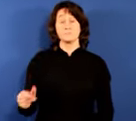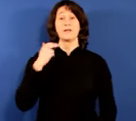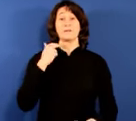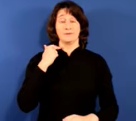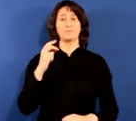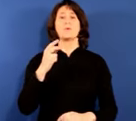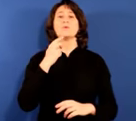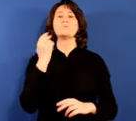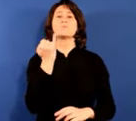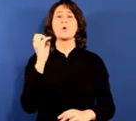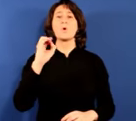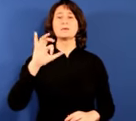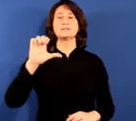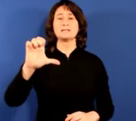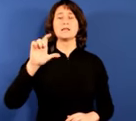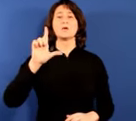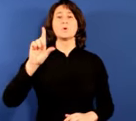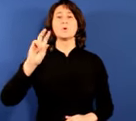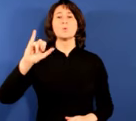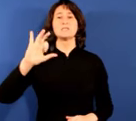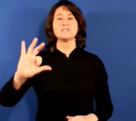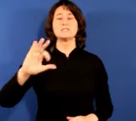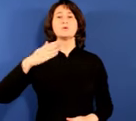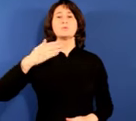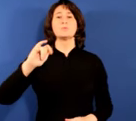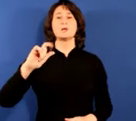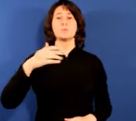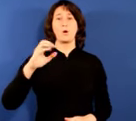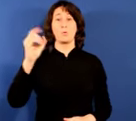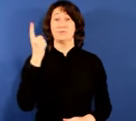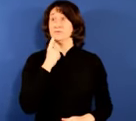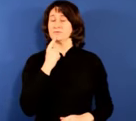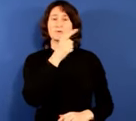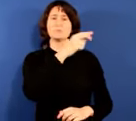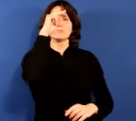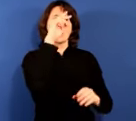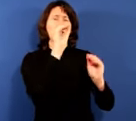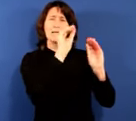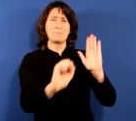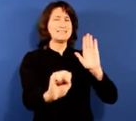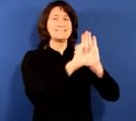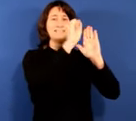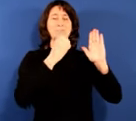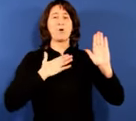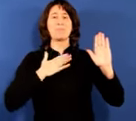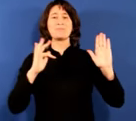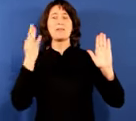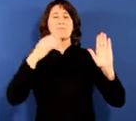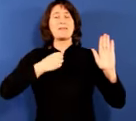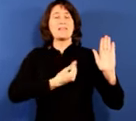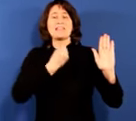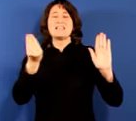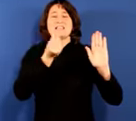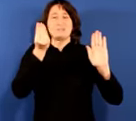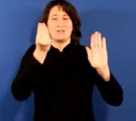koloreak Bizkaiaren koloreak direla eta gaineratu du talde honek guztiok batzen gaituela, ordezkatu egiten gaituela. Bizkaitar